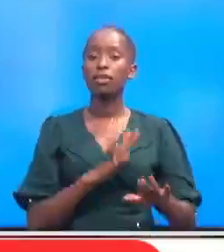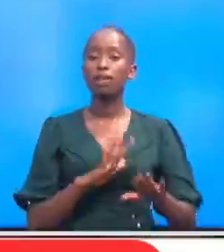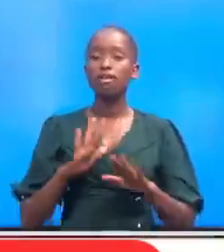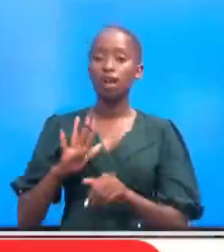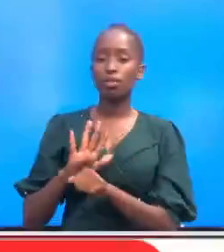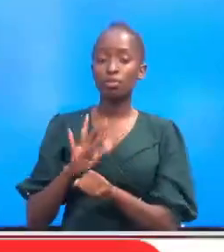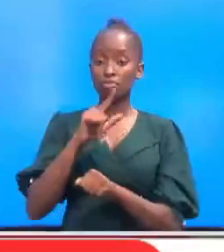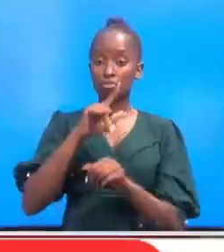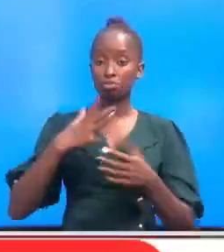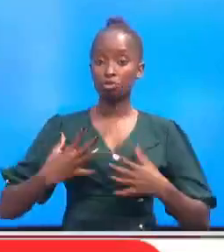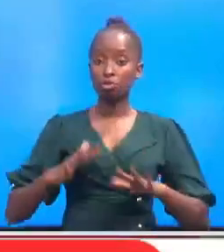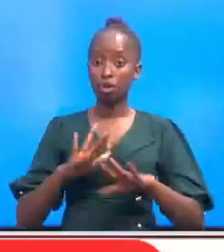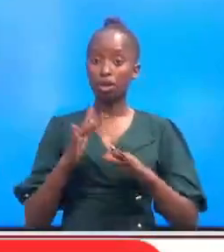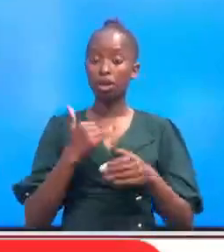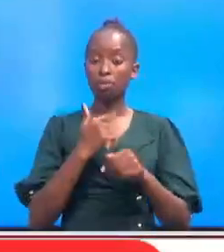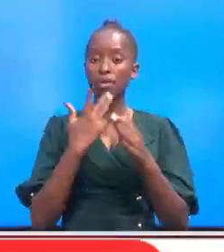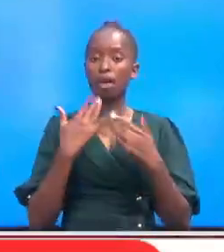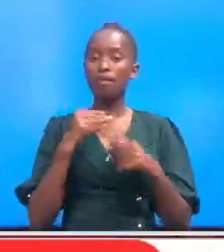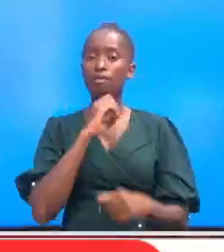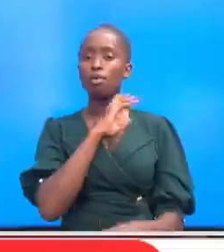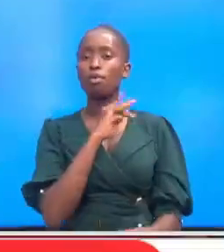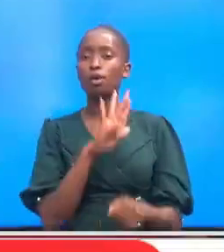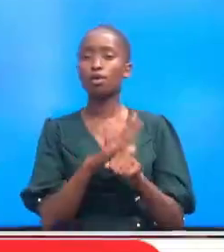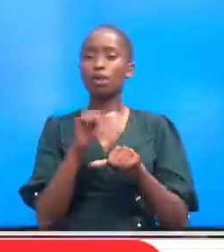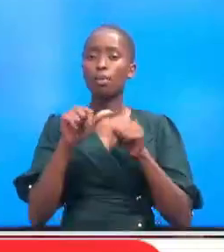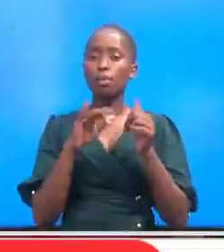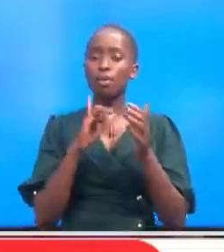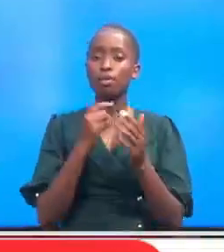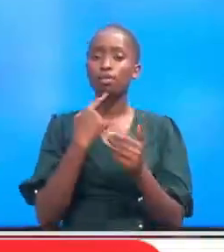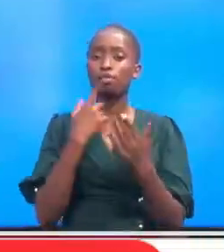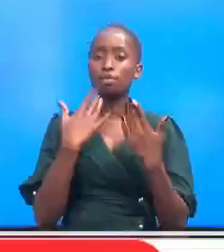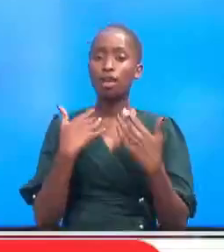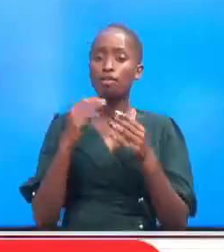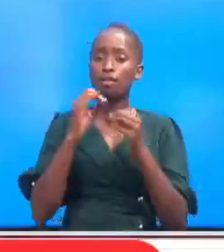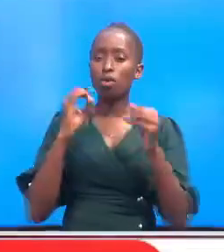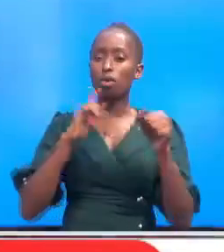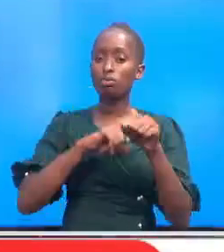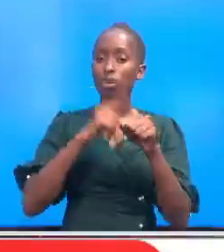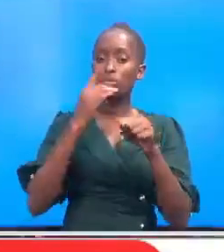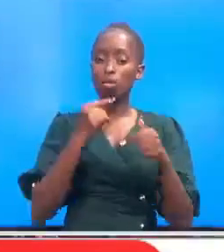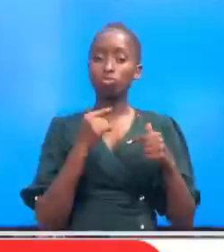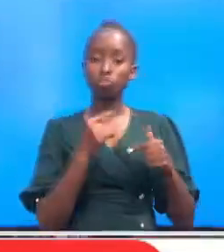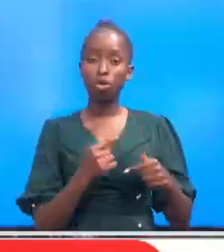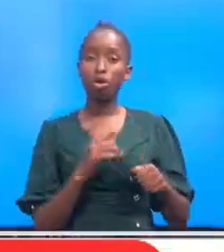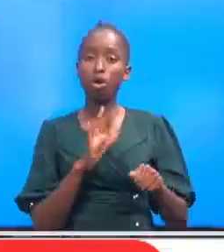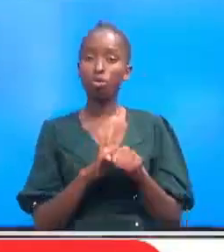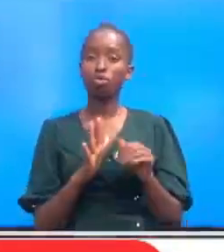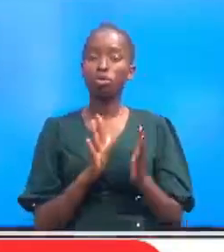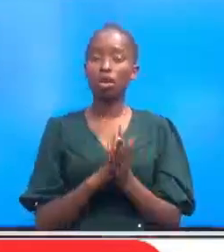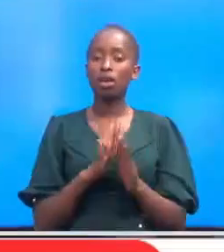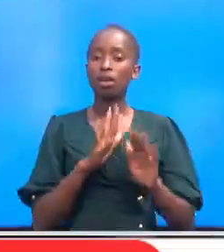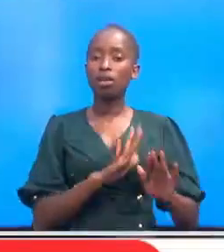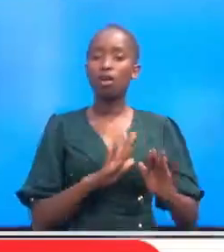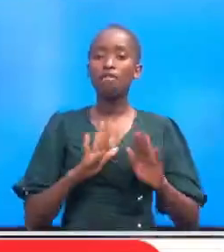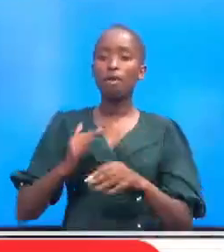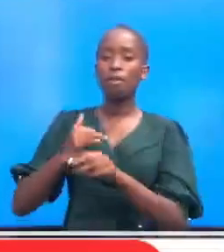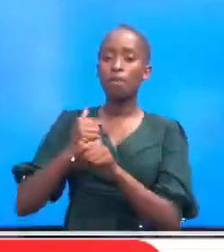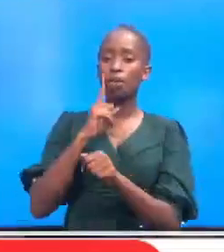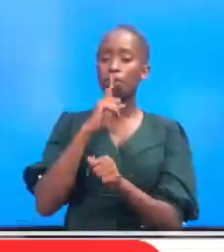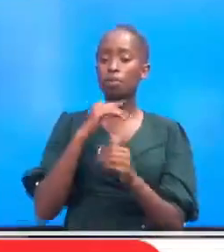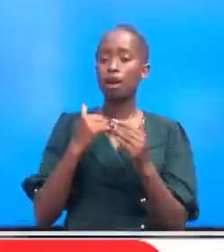utovu wa usalama eneo HiLo wakidai kuwa kwa muda wamekuwa wakihangaishwa huku vitengo vya usalama vikikosa